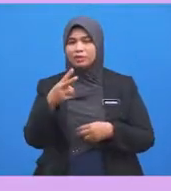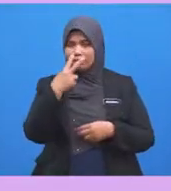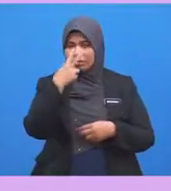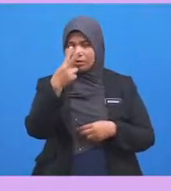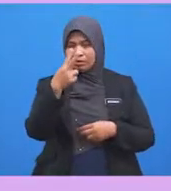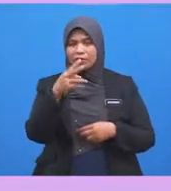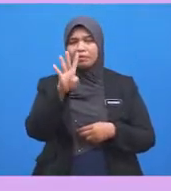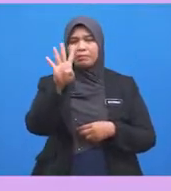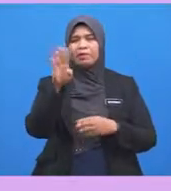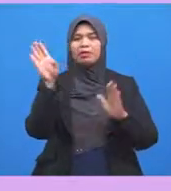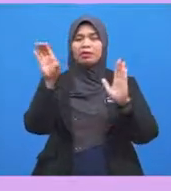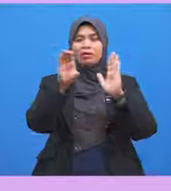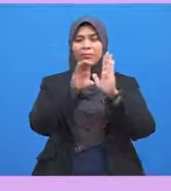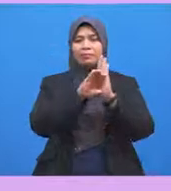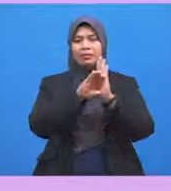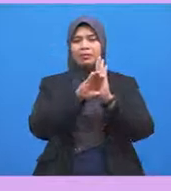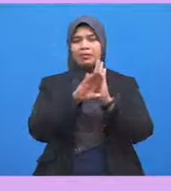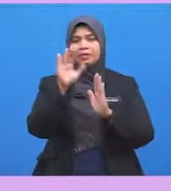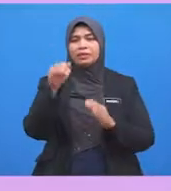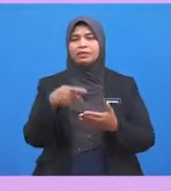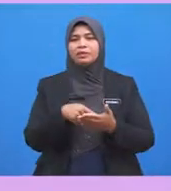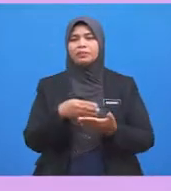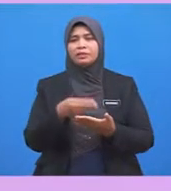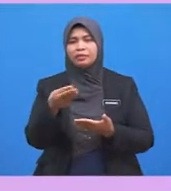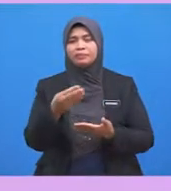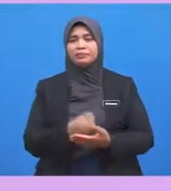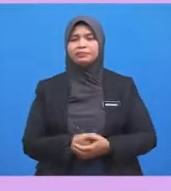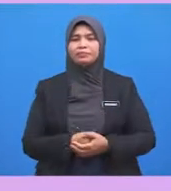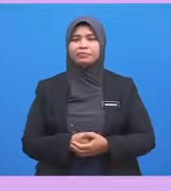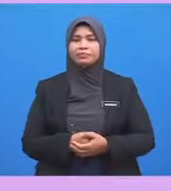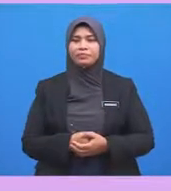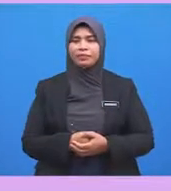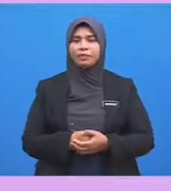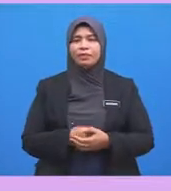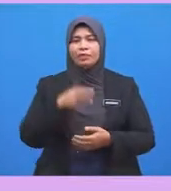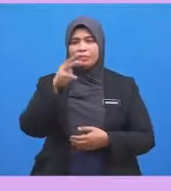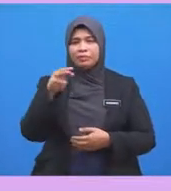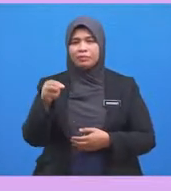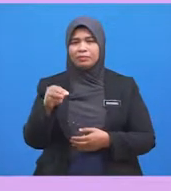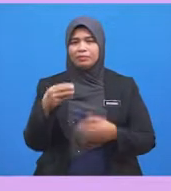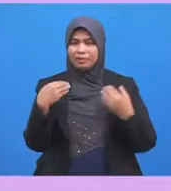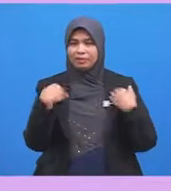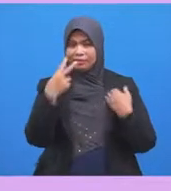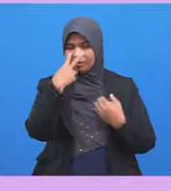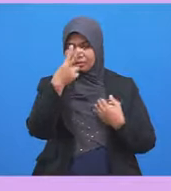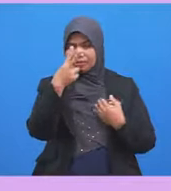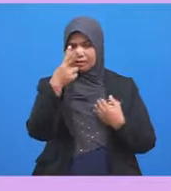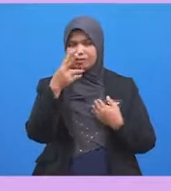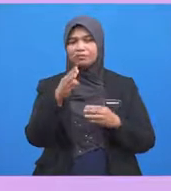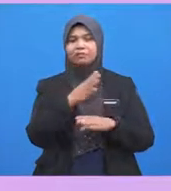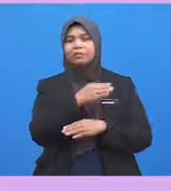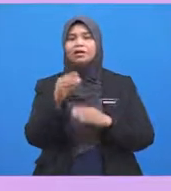memerhatikan 4 gambar yang diberikan. Murid-murid pernah melihat dan